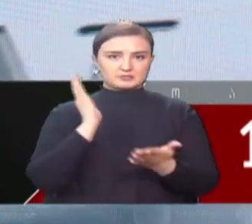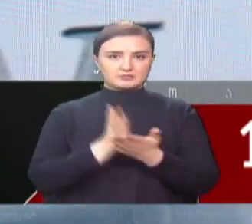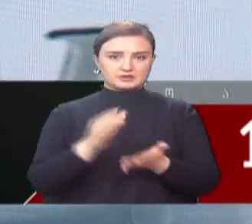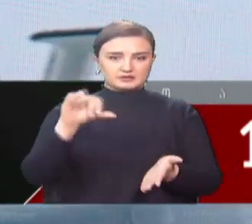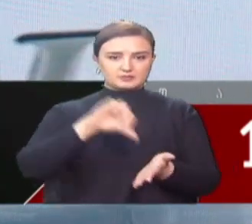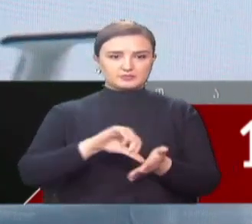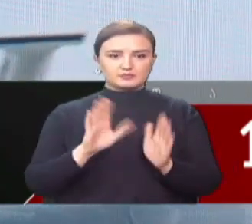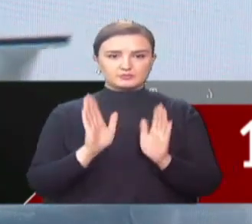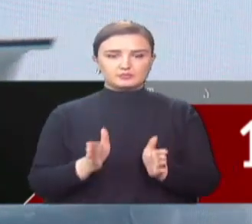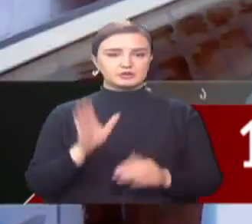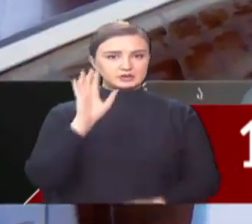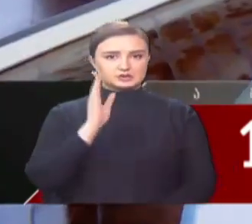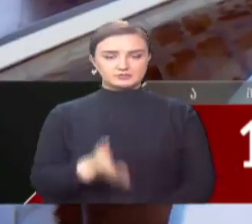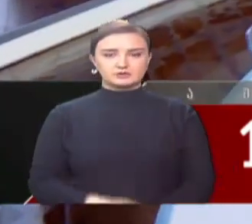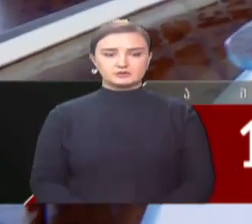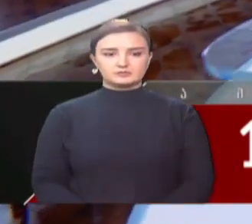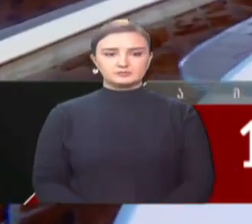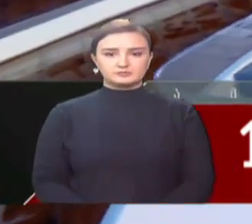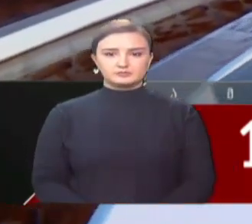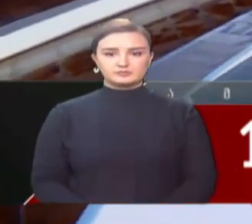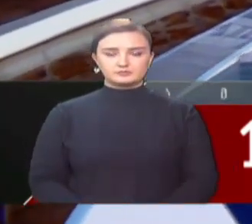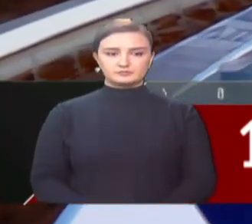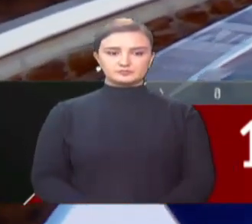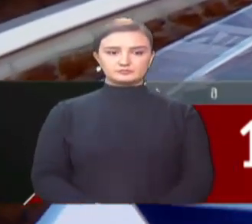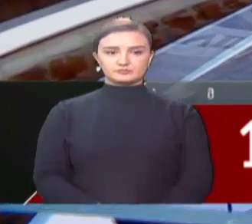ეთერში შემოგვირდება. ბელა, გისმენთ.